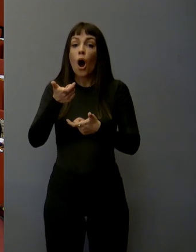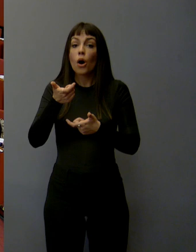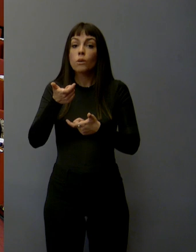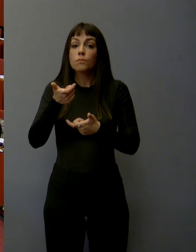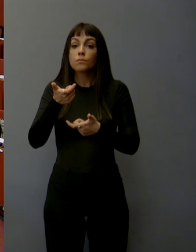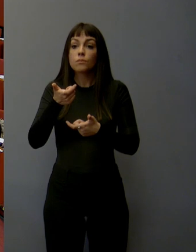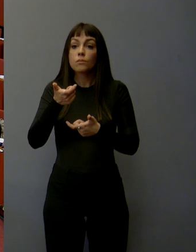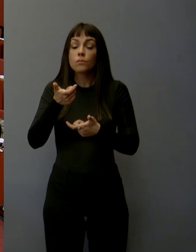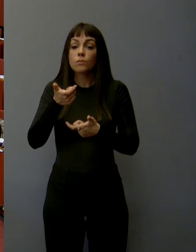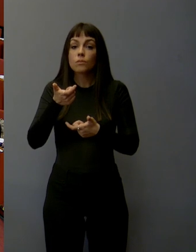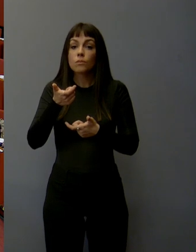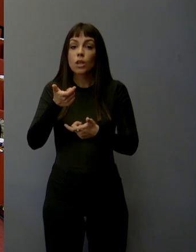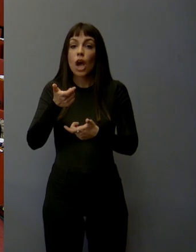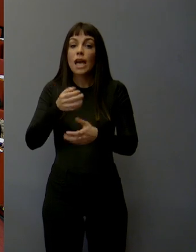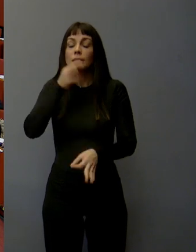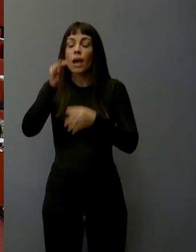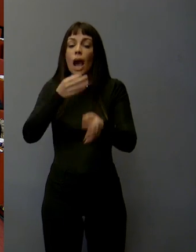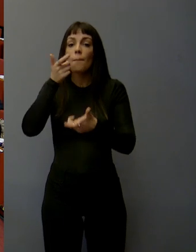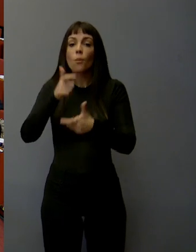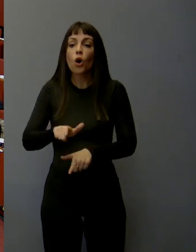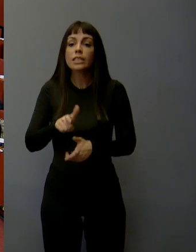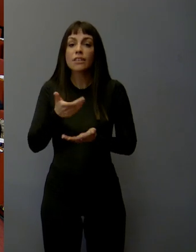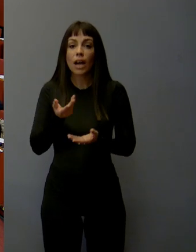prego consigliere Cavour